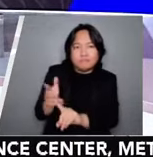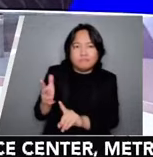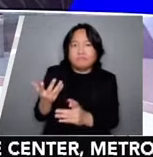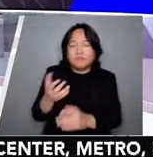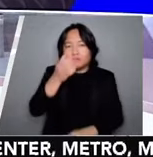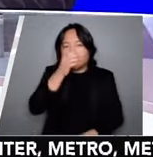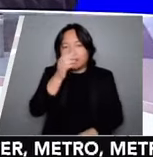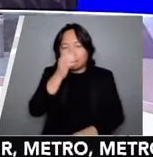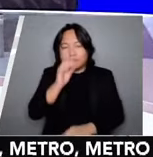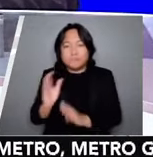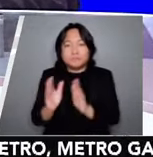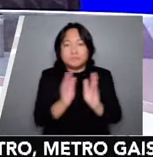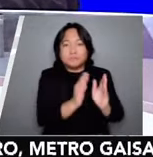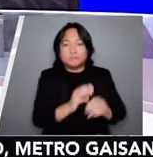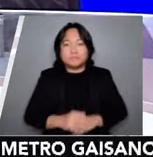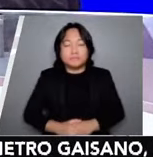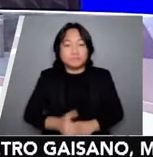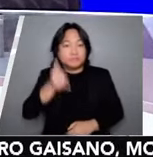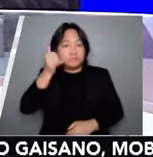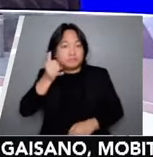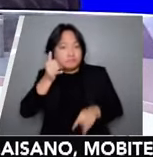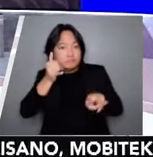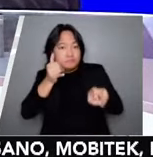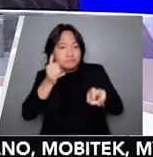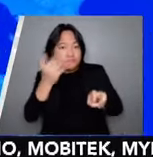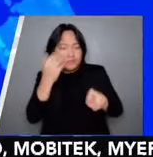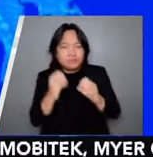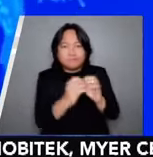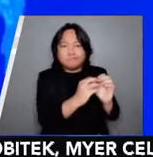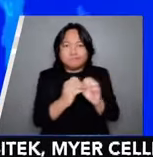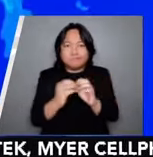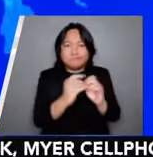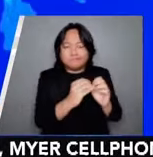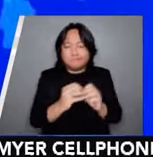magkabi-kabilang rumble. Narito ang unang balita.